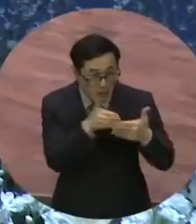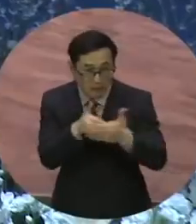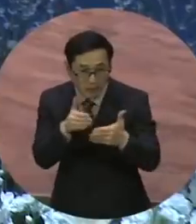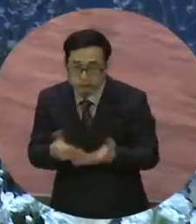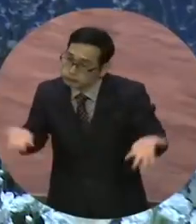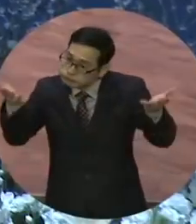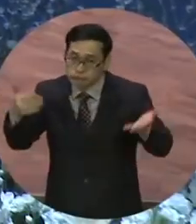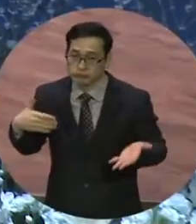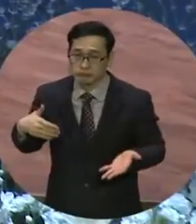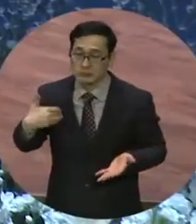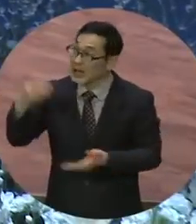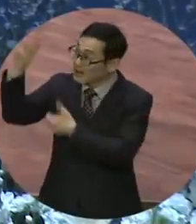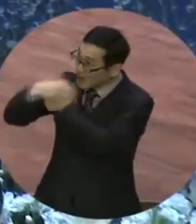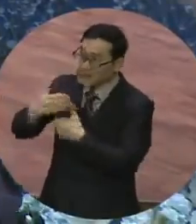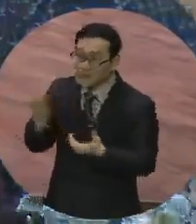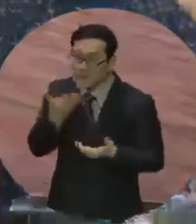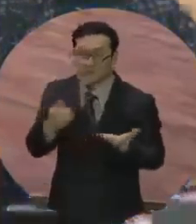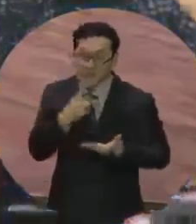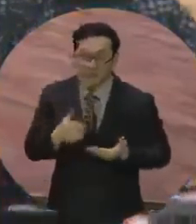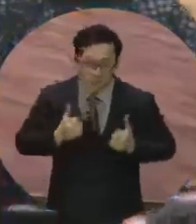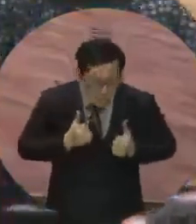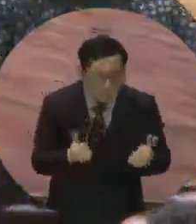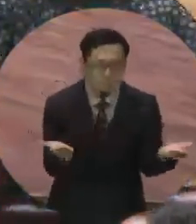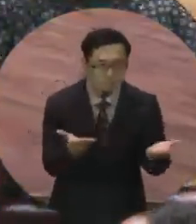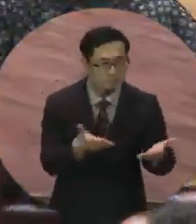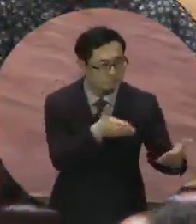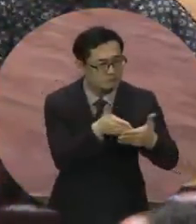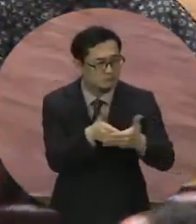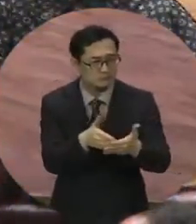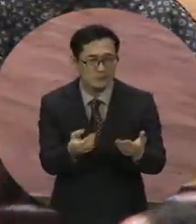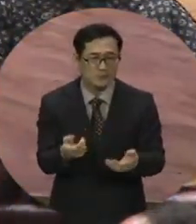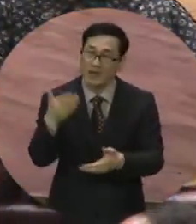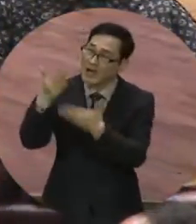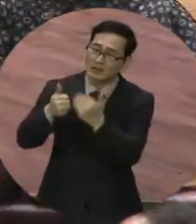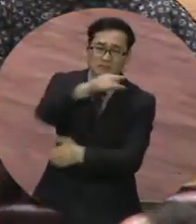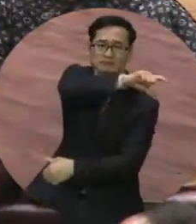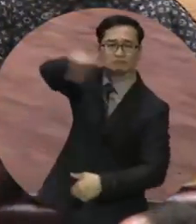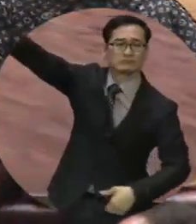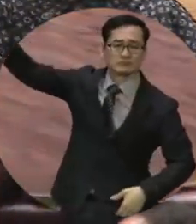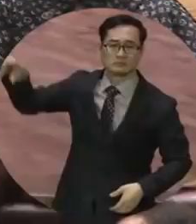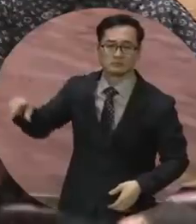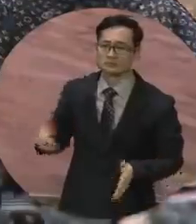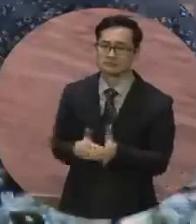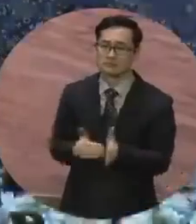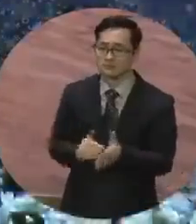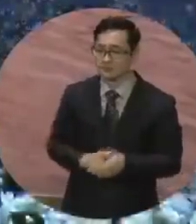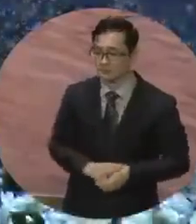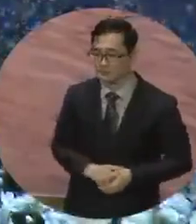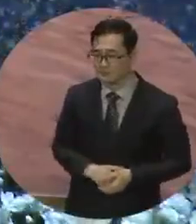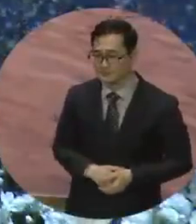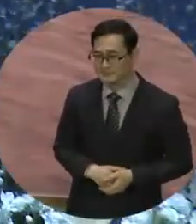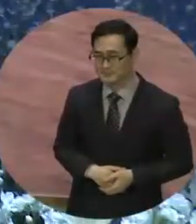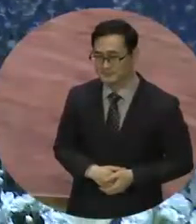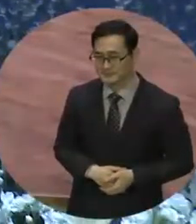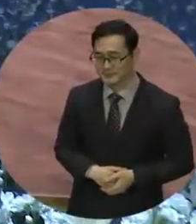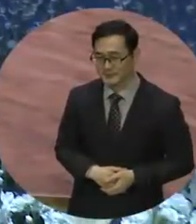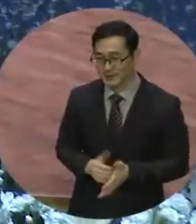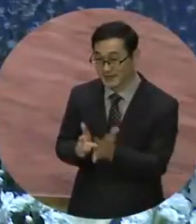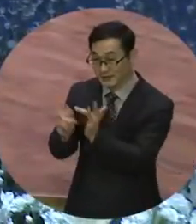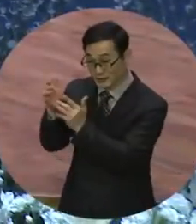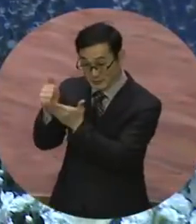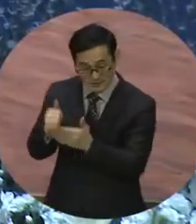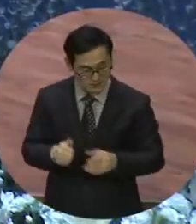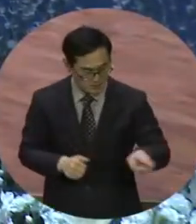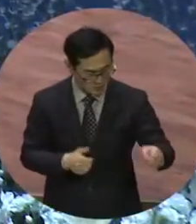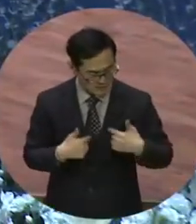내게만 충실하면 되는 거예요. 아멘. 자, 우리 영계 성도들은 너는 나를 따르라는 예수님의 이